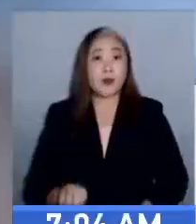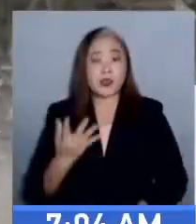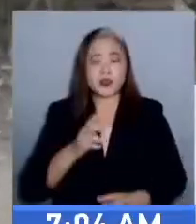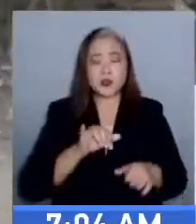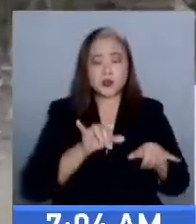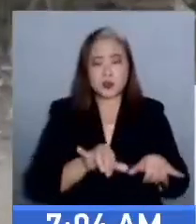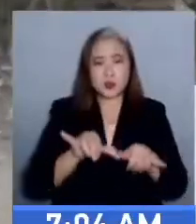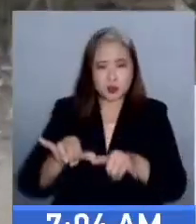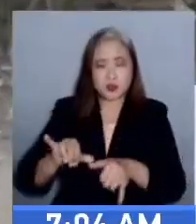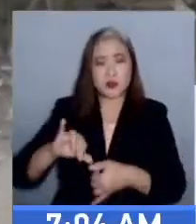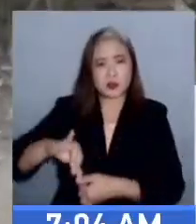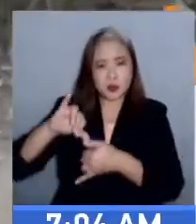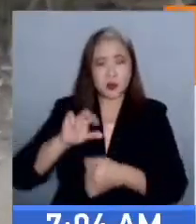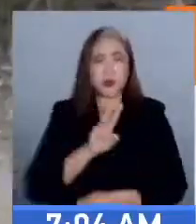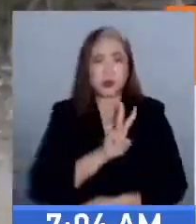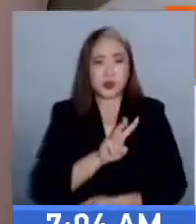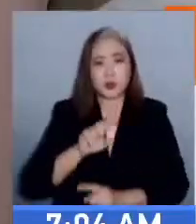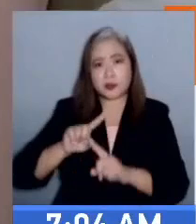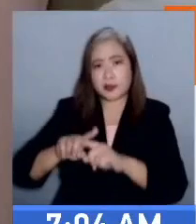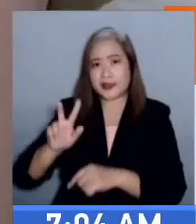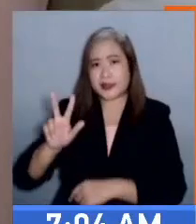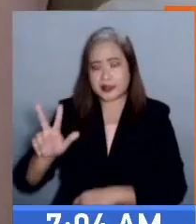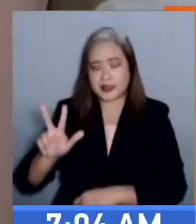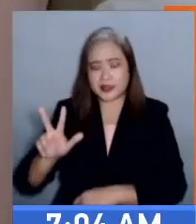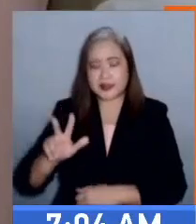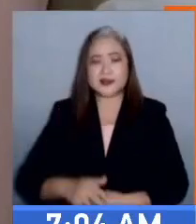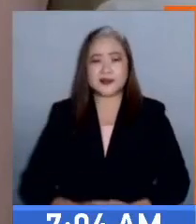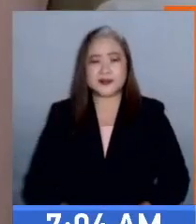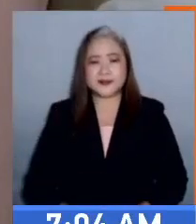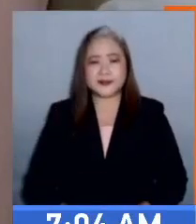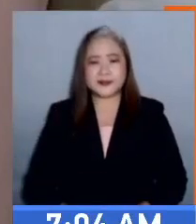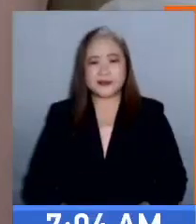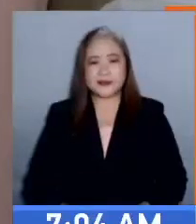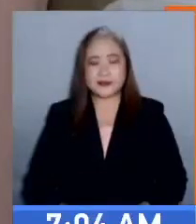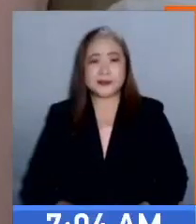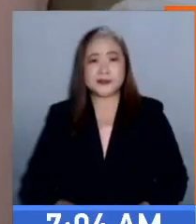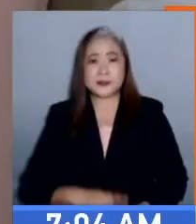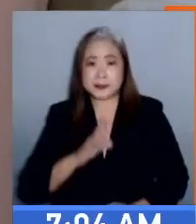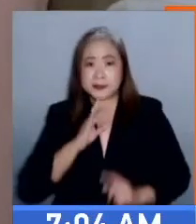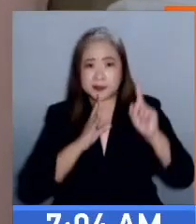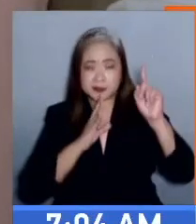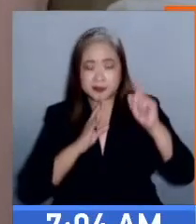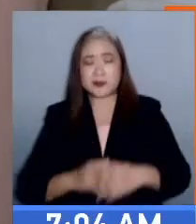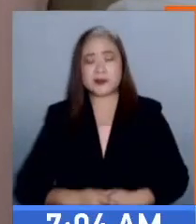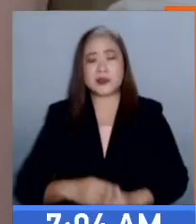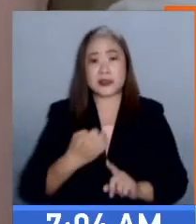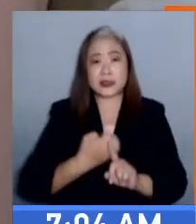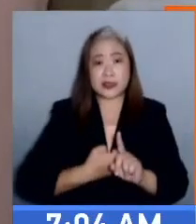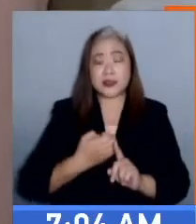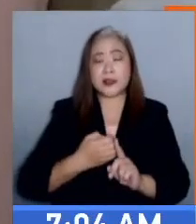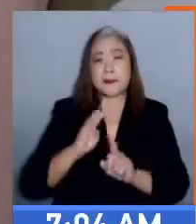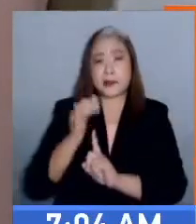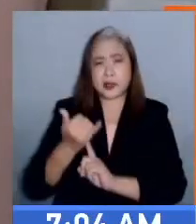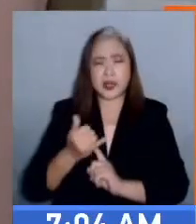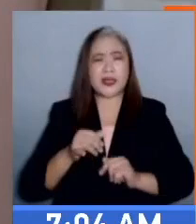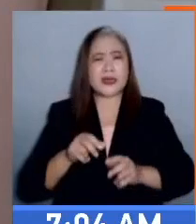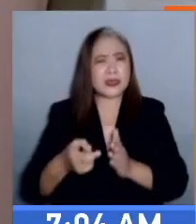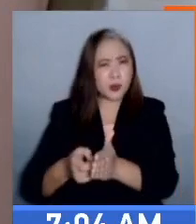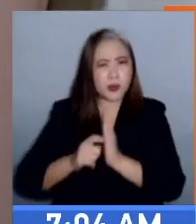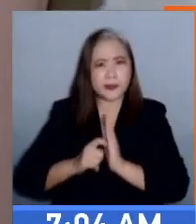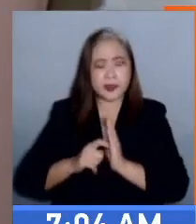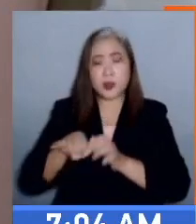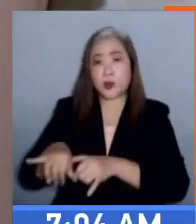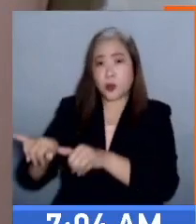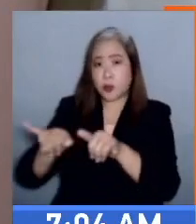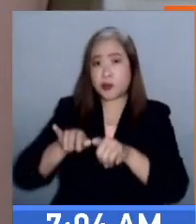printed campaign posters. Every barangay, ang requirement mangkot sa common poster area nato ko for every 5,000